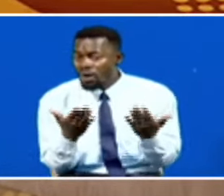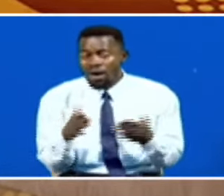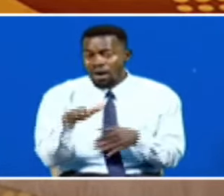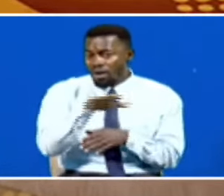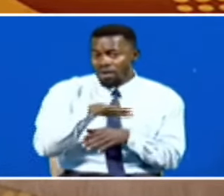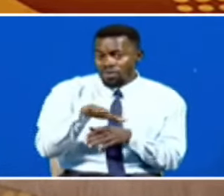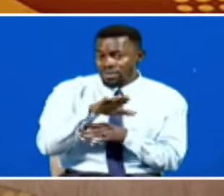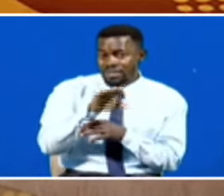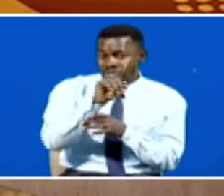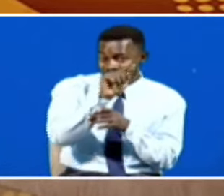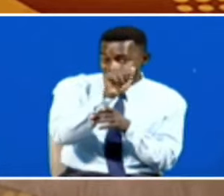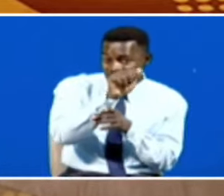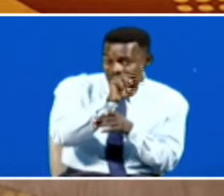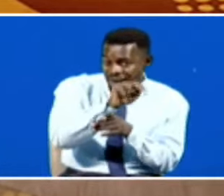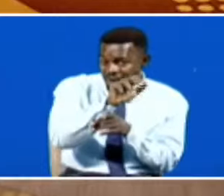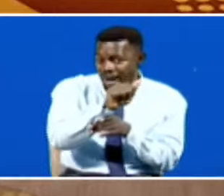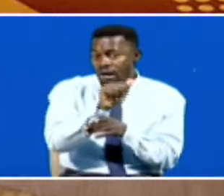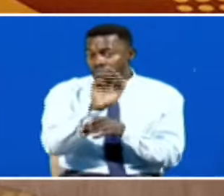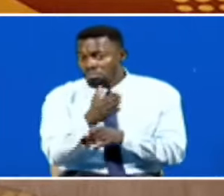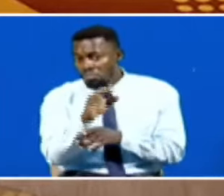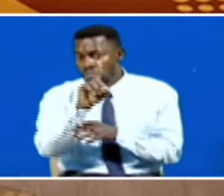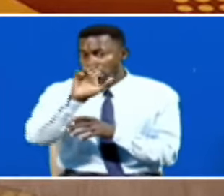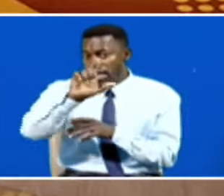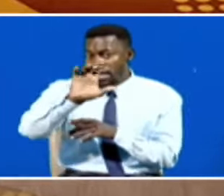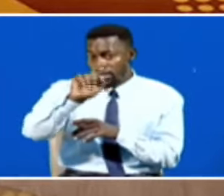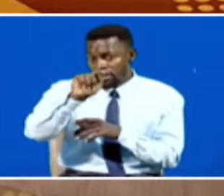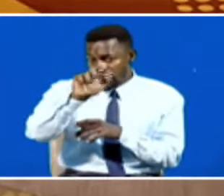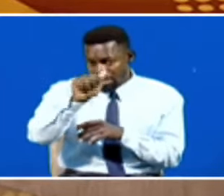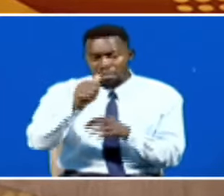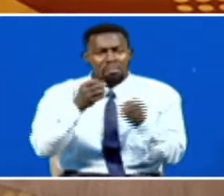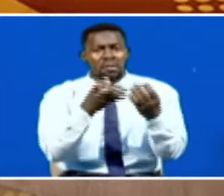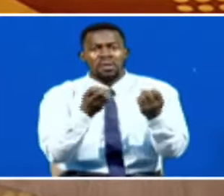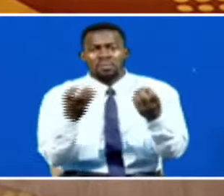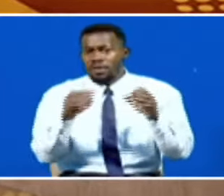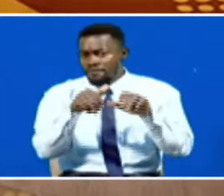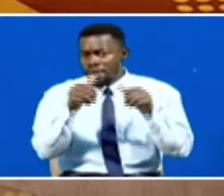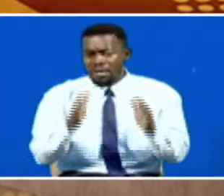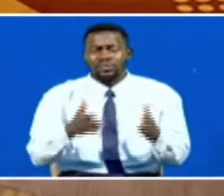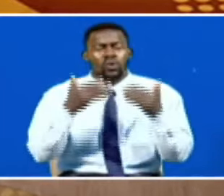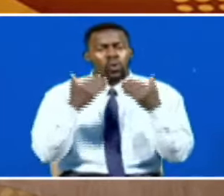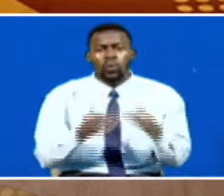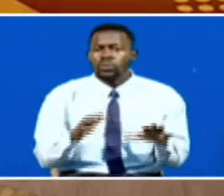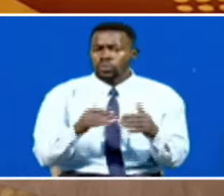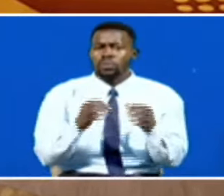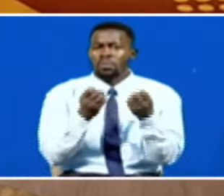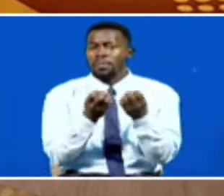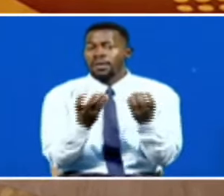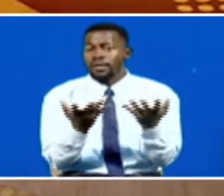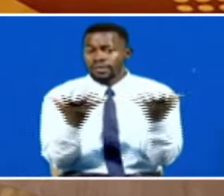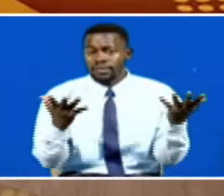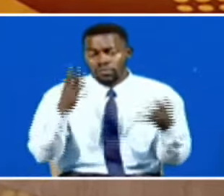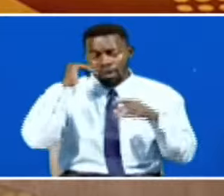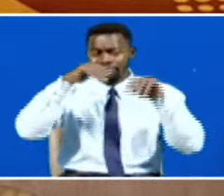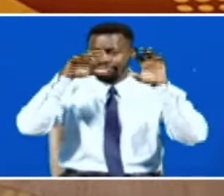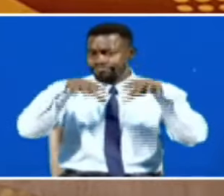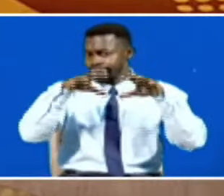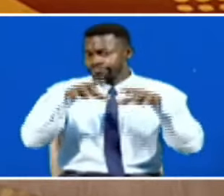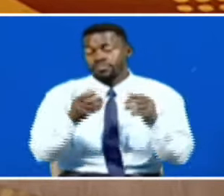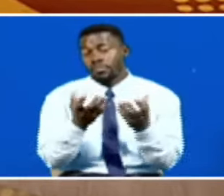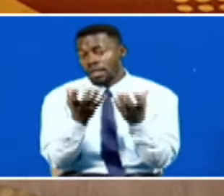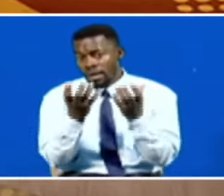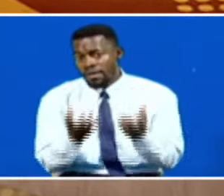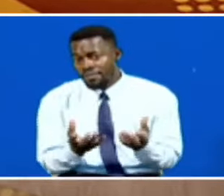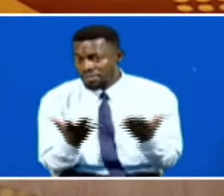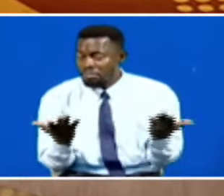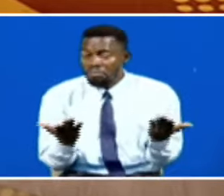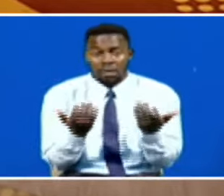Tana Delta, ambapo wakulima na wafanyabiashara wanakadiria hasara kutokana na mafuriko. Vijiji 11 vimeathirika, na